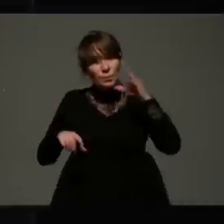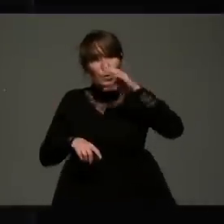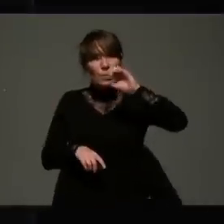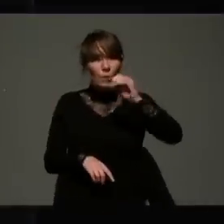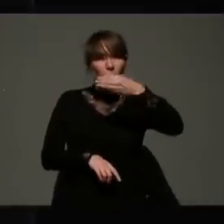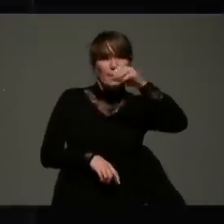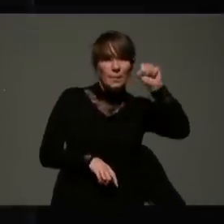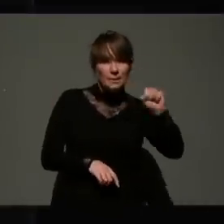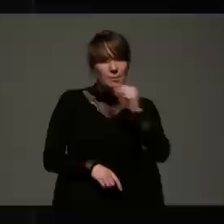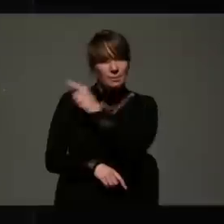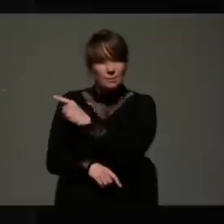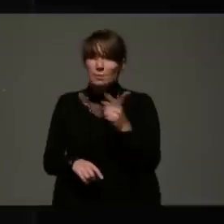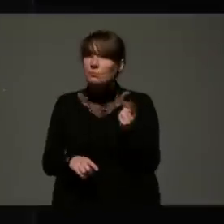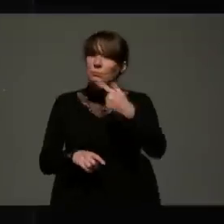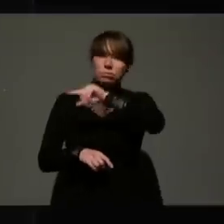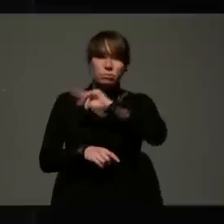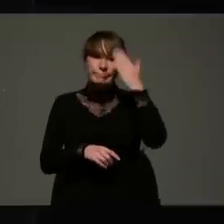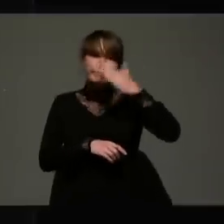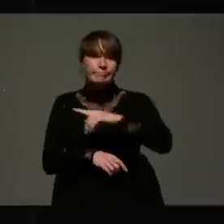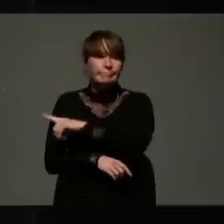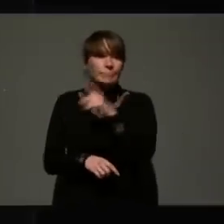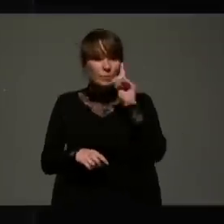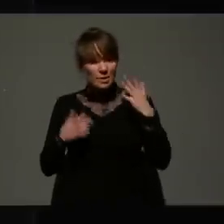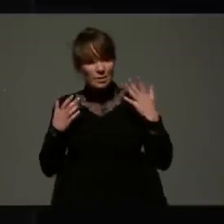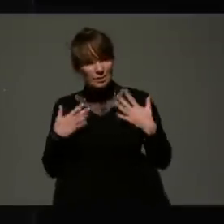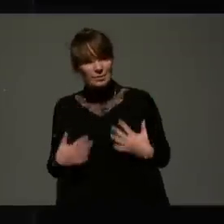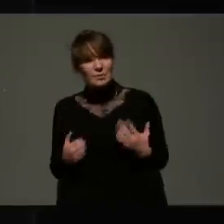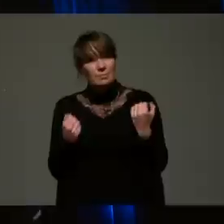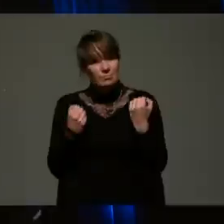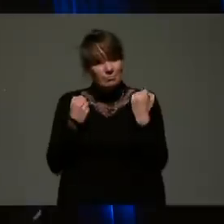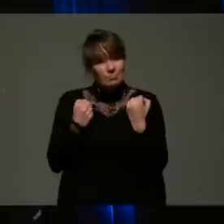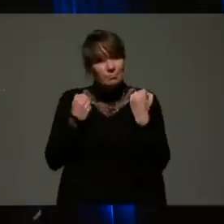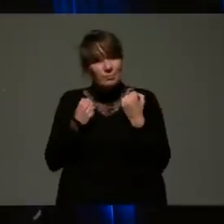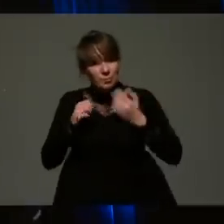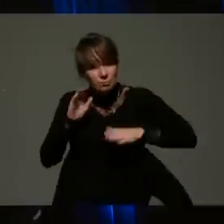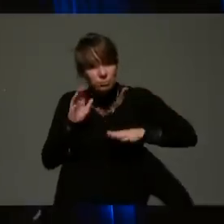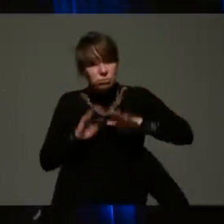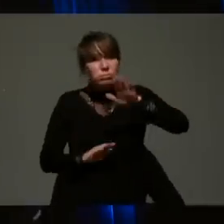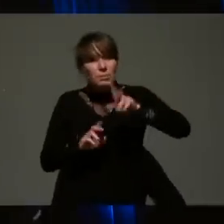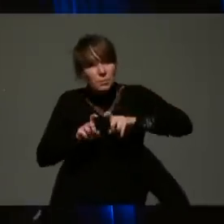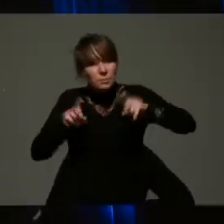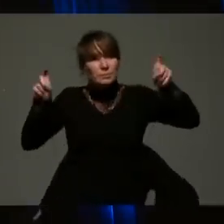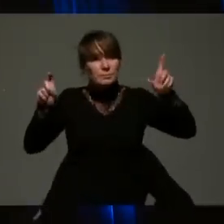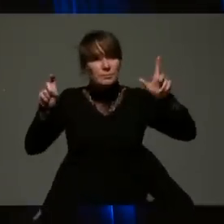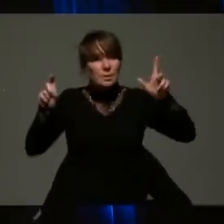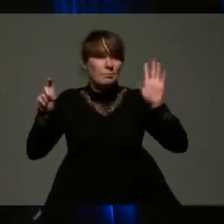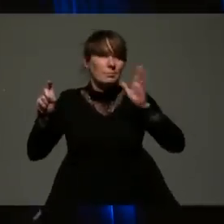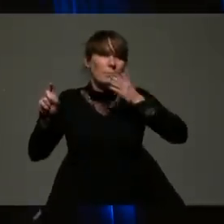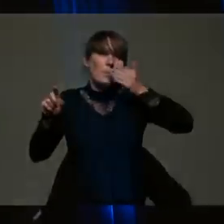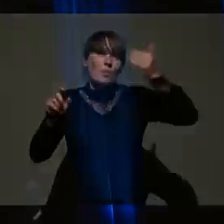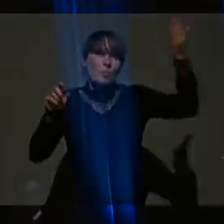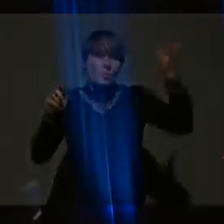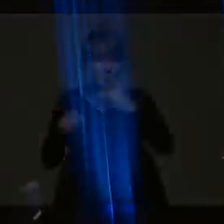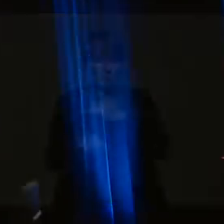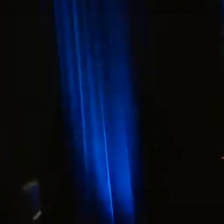est parfaitement admise par tout le monde, que plus votre niveau d'activité physique va augmenter, meilleurs seront les